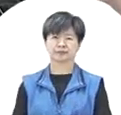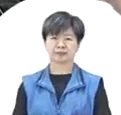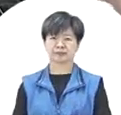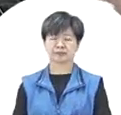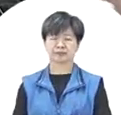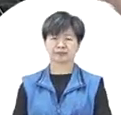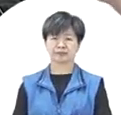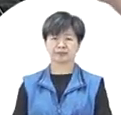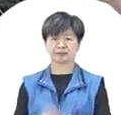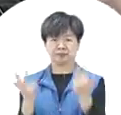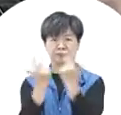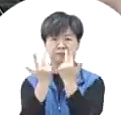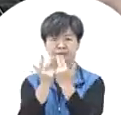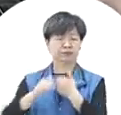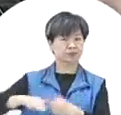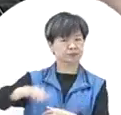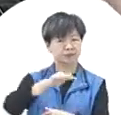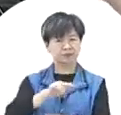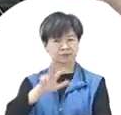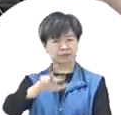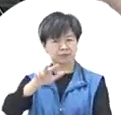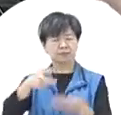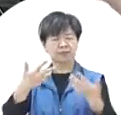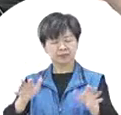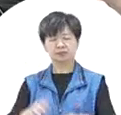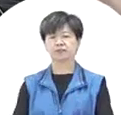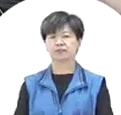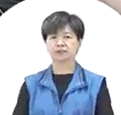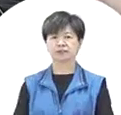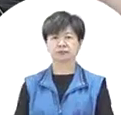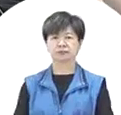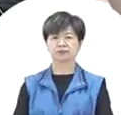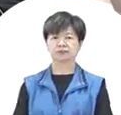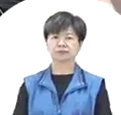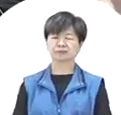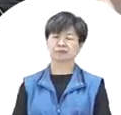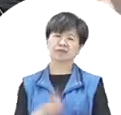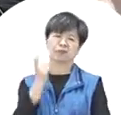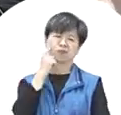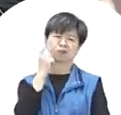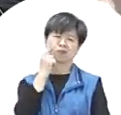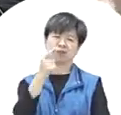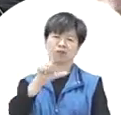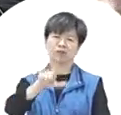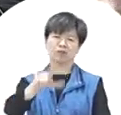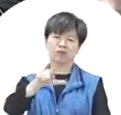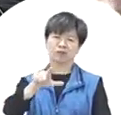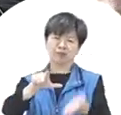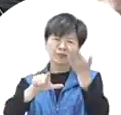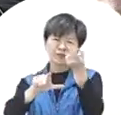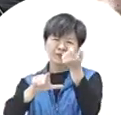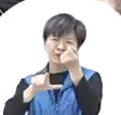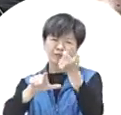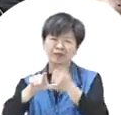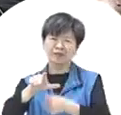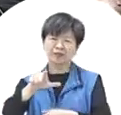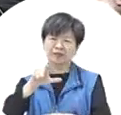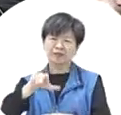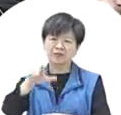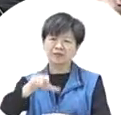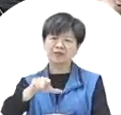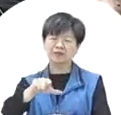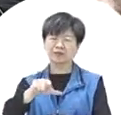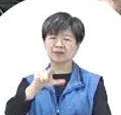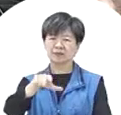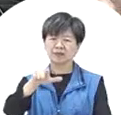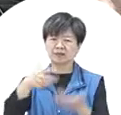全新北市的公托 将近有7000多个， 将近7000多，不要骗人，是6000出头而已，6067哈。